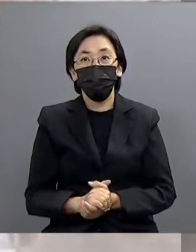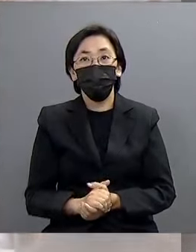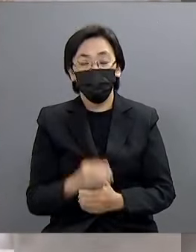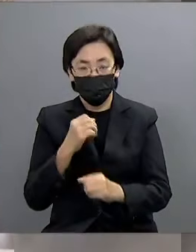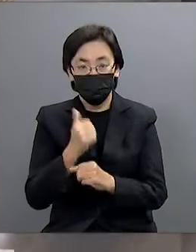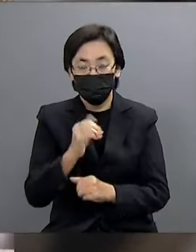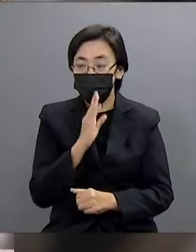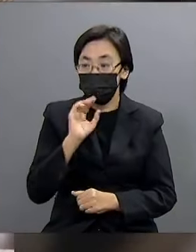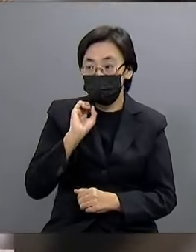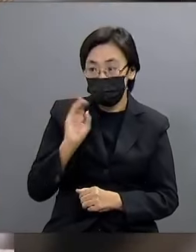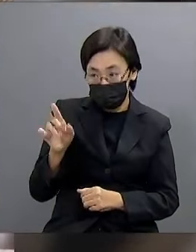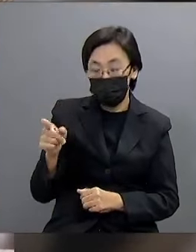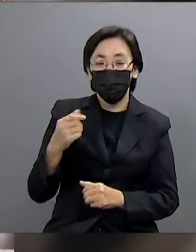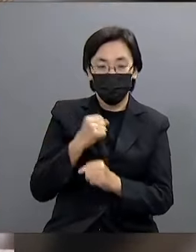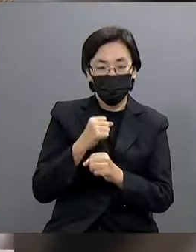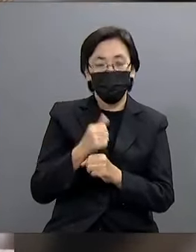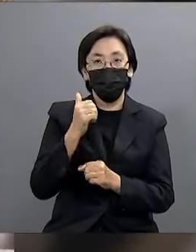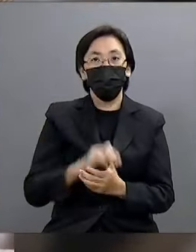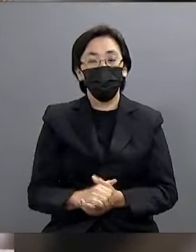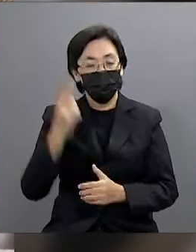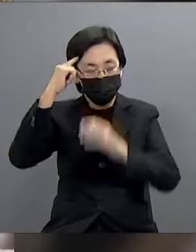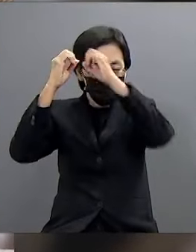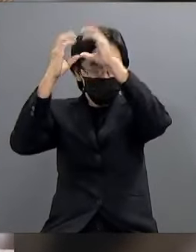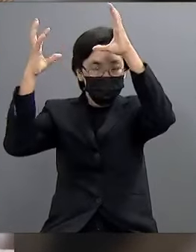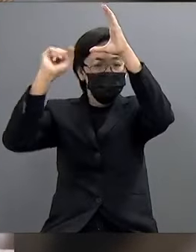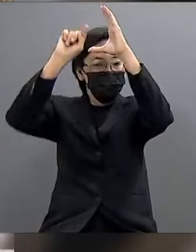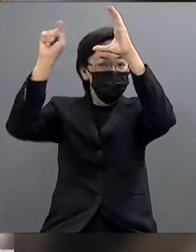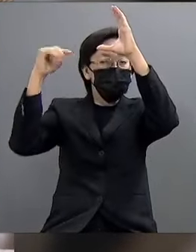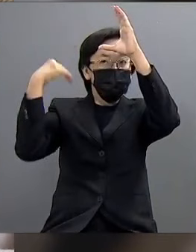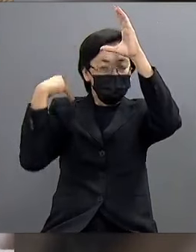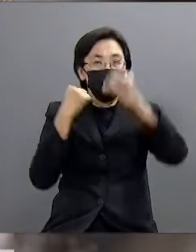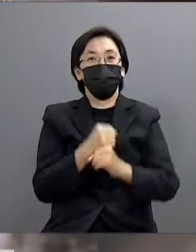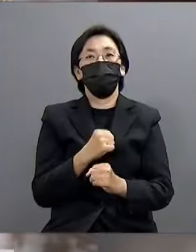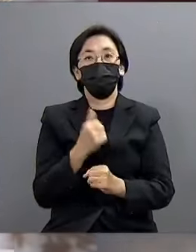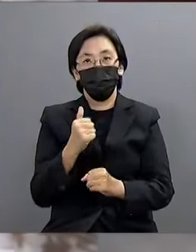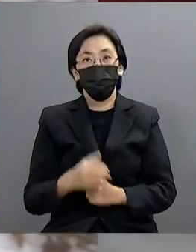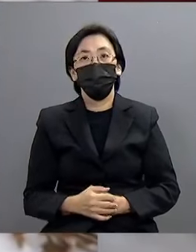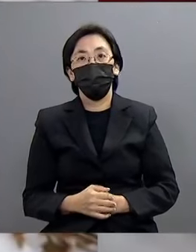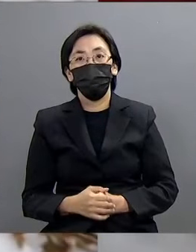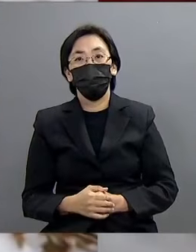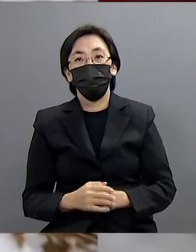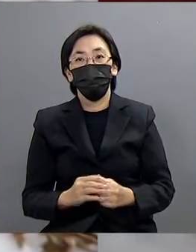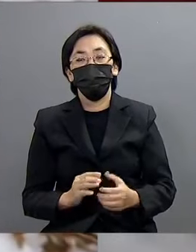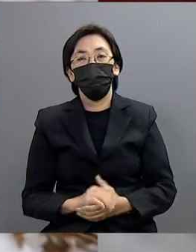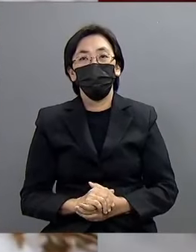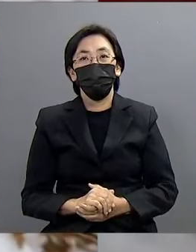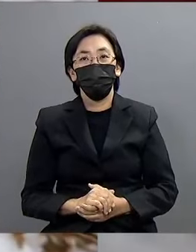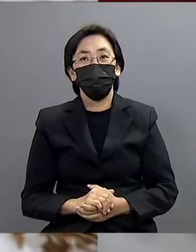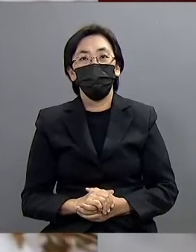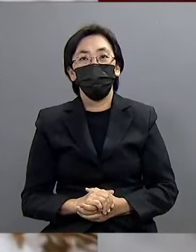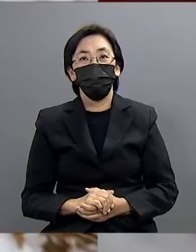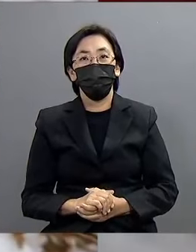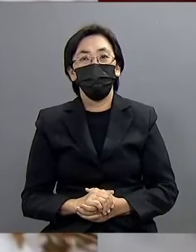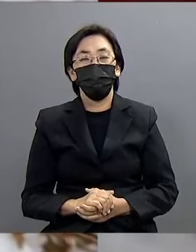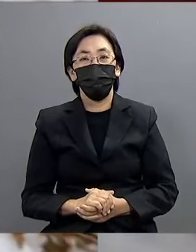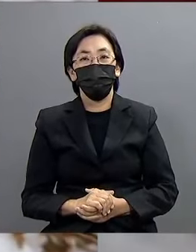าเบสจะมีภาพอยู่ในหัวแล้ว ใช่คือถ้าเบสมันเกิดก็ได้ ใช่ใช่ถ้าเบสแบบรับปากลูกค้าไม่ได้อย่